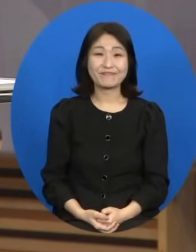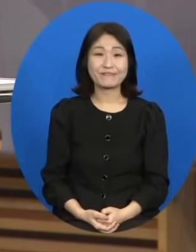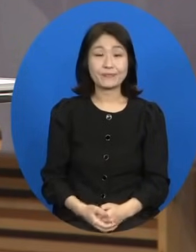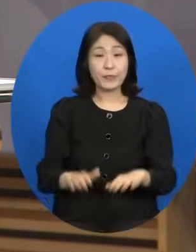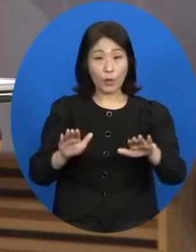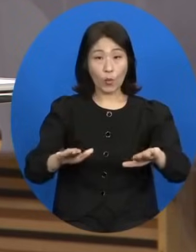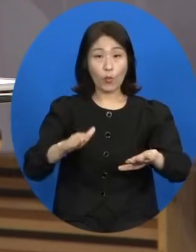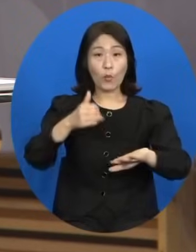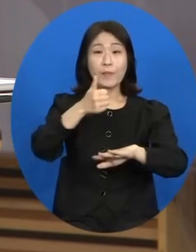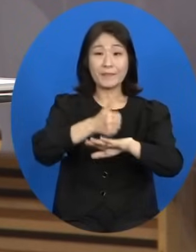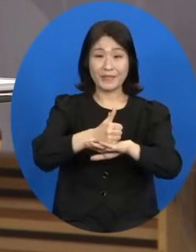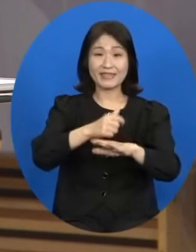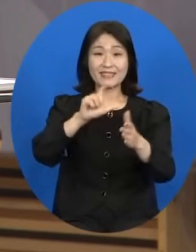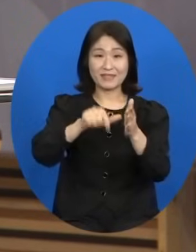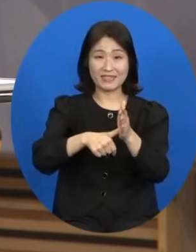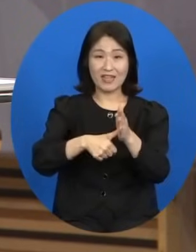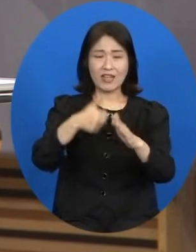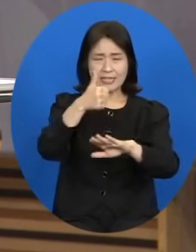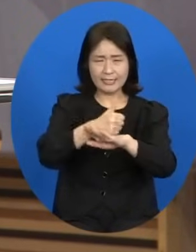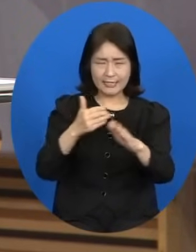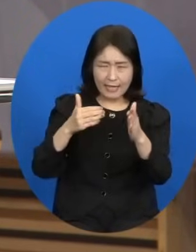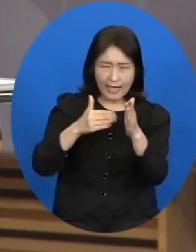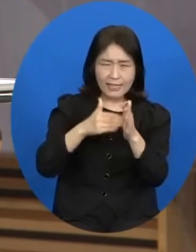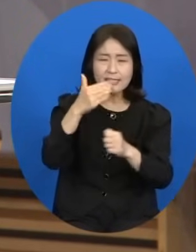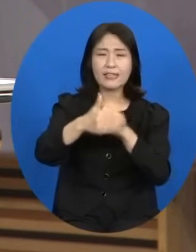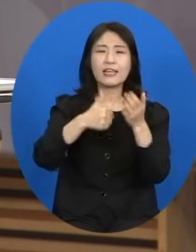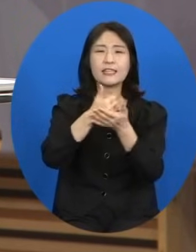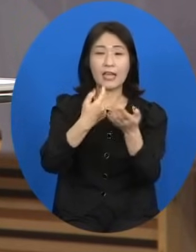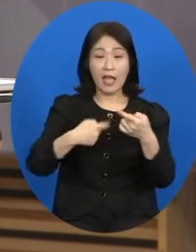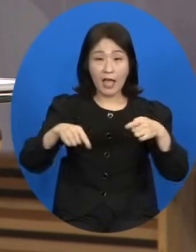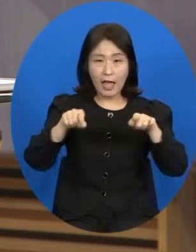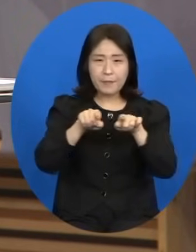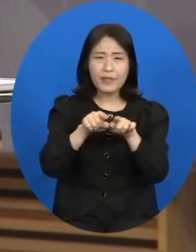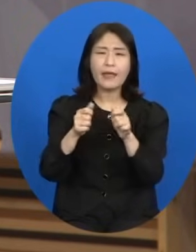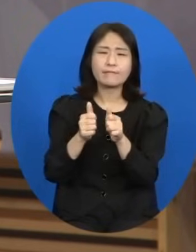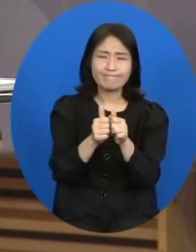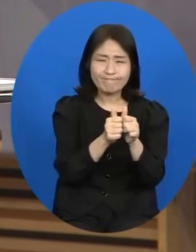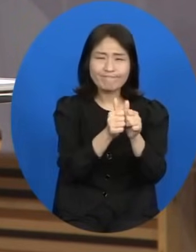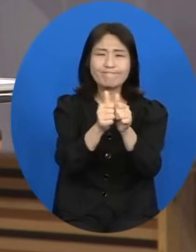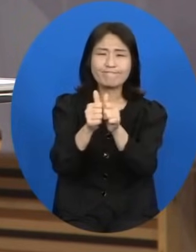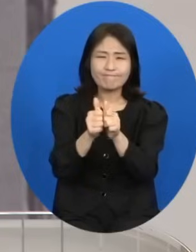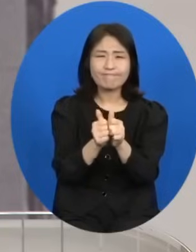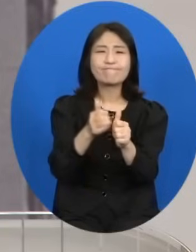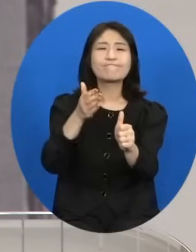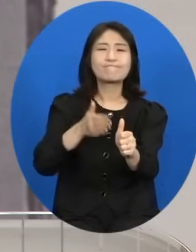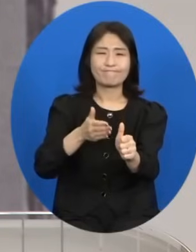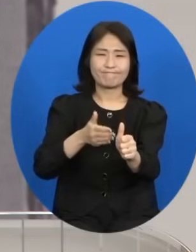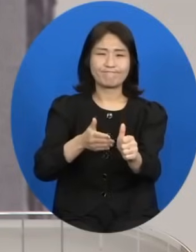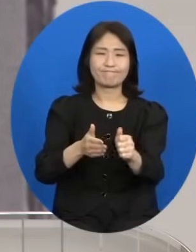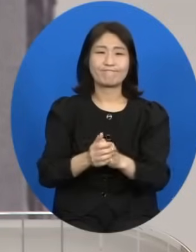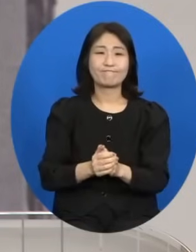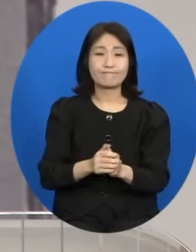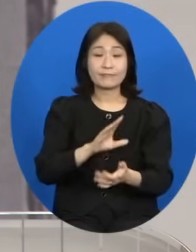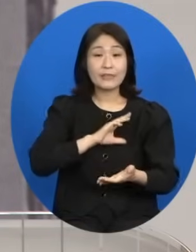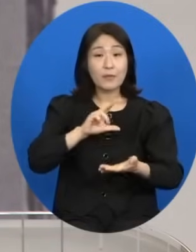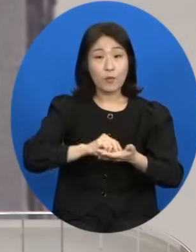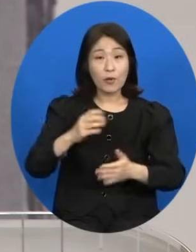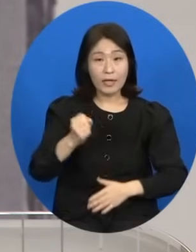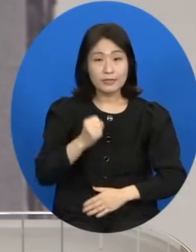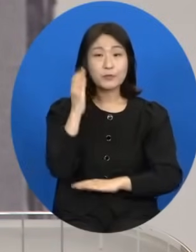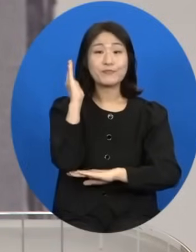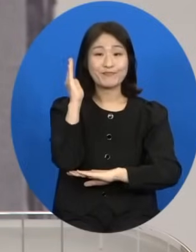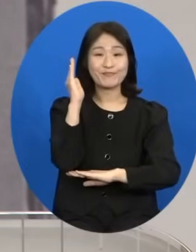마지막 시간인데요 끝까지 하나님과 함께 걸으라 끝까지 하나님과 함께 걸으라는 제목의 말씀을